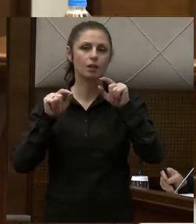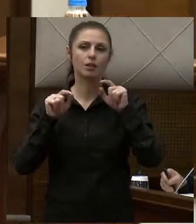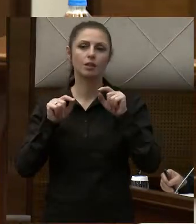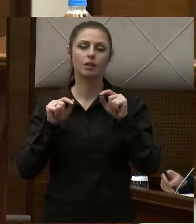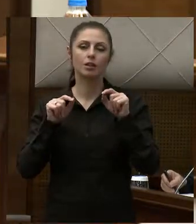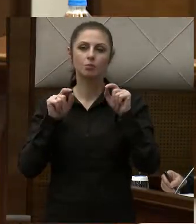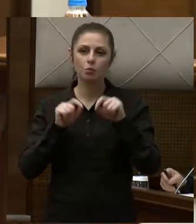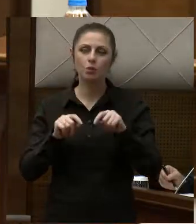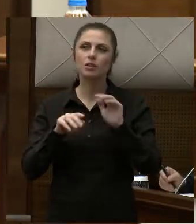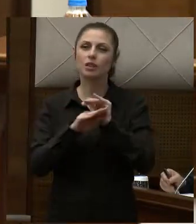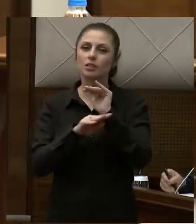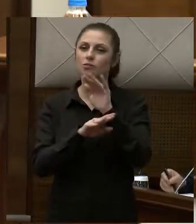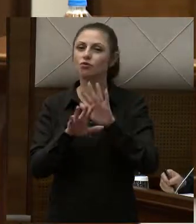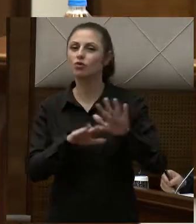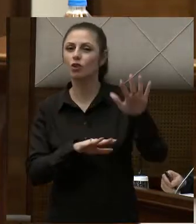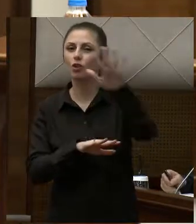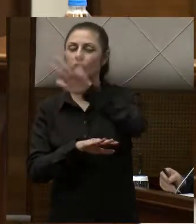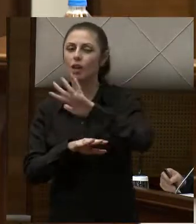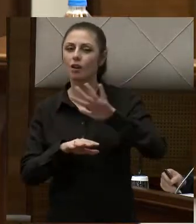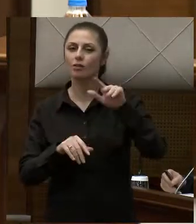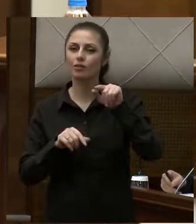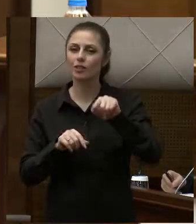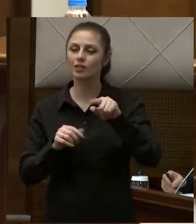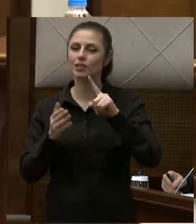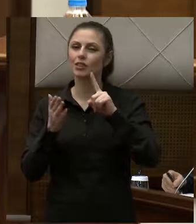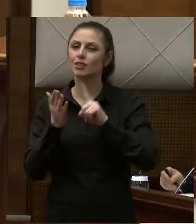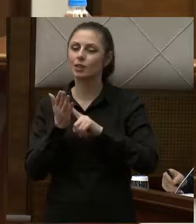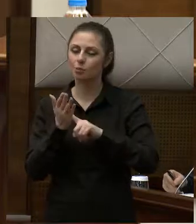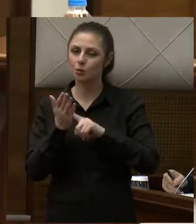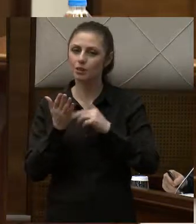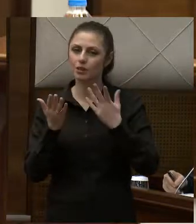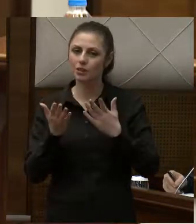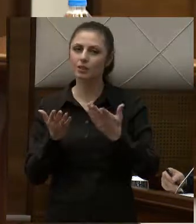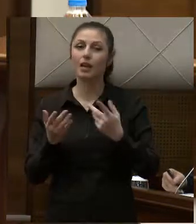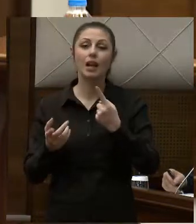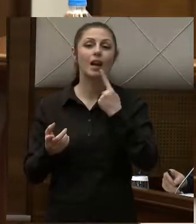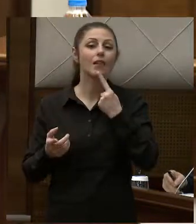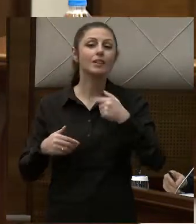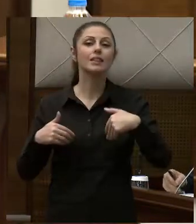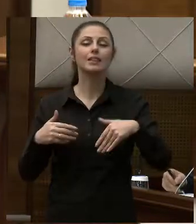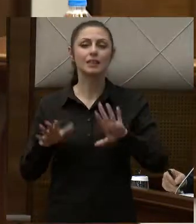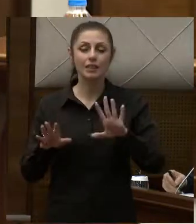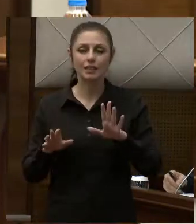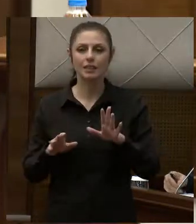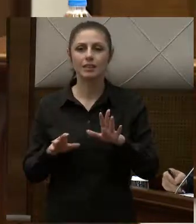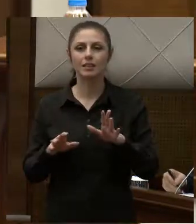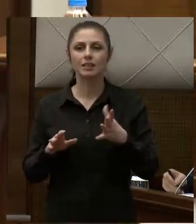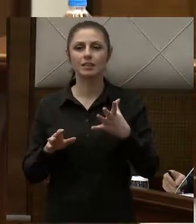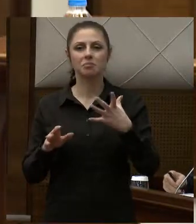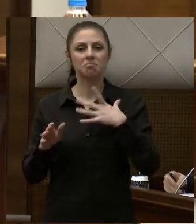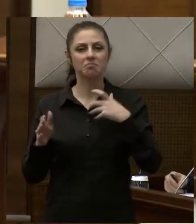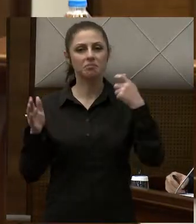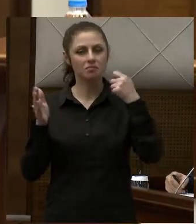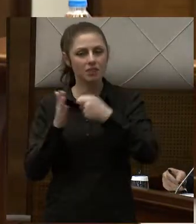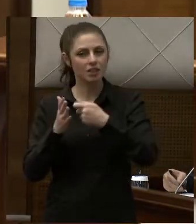yaşadığımız coğrafyanın tapusunu emperyalistlere lafla değil, bizzat değil, tasdik